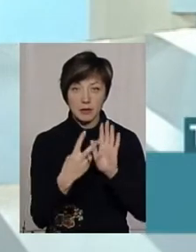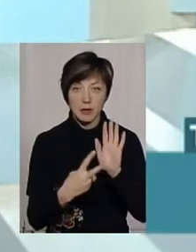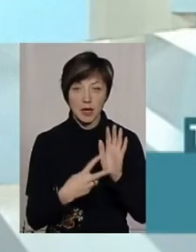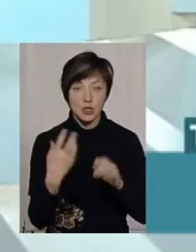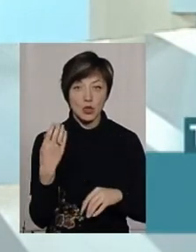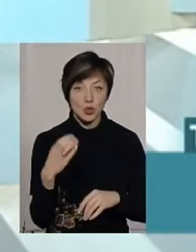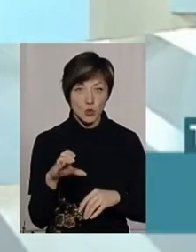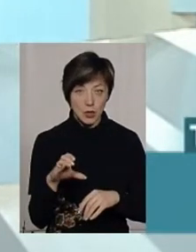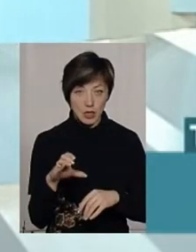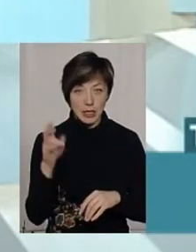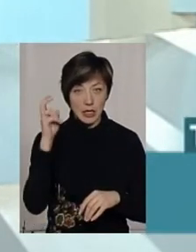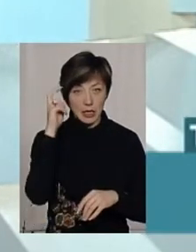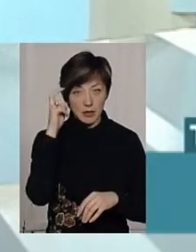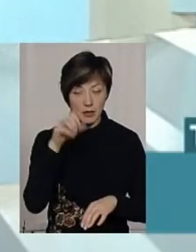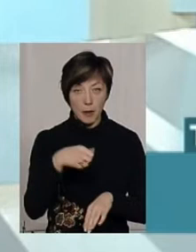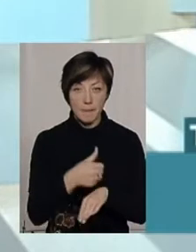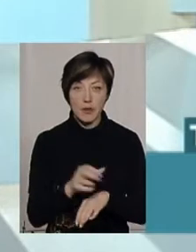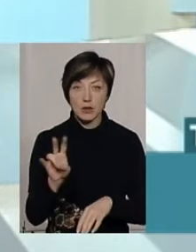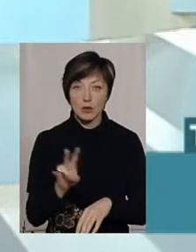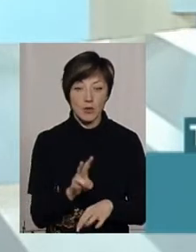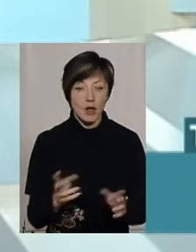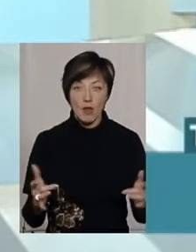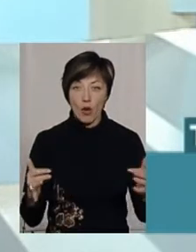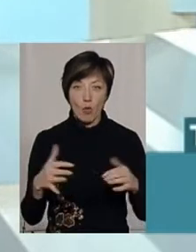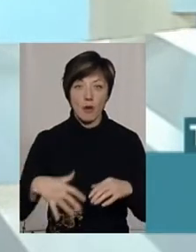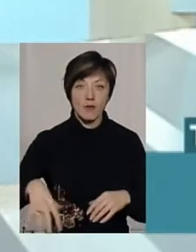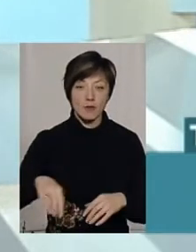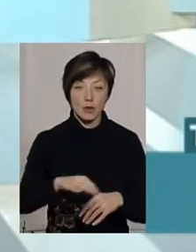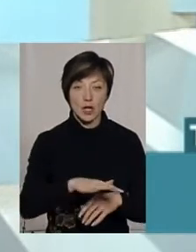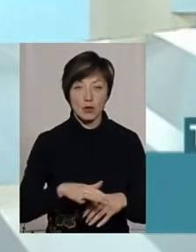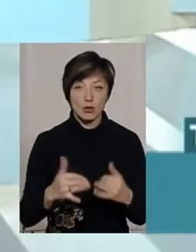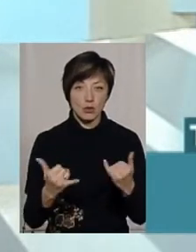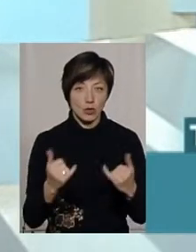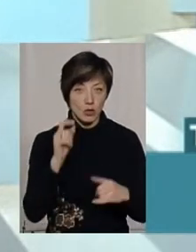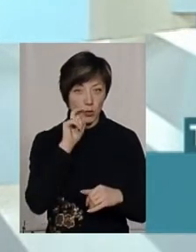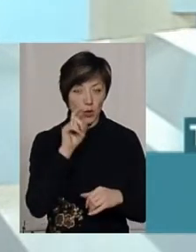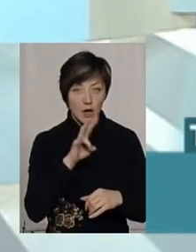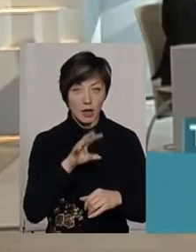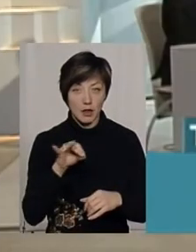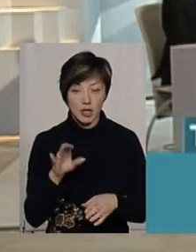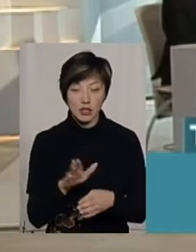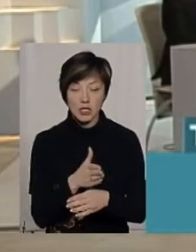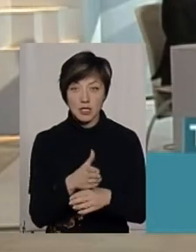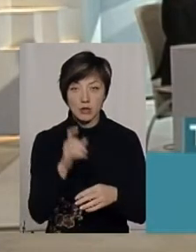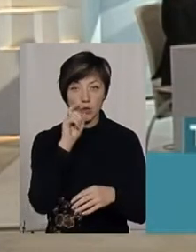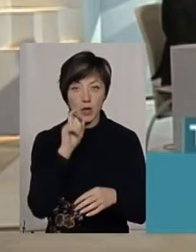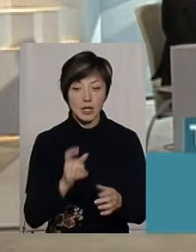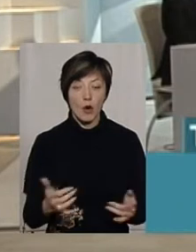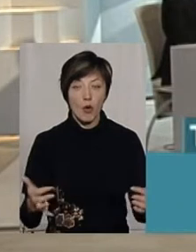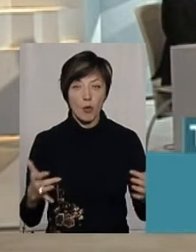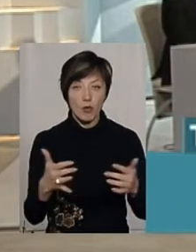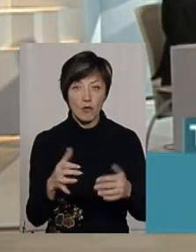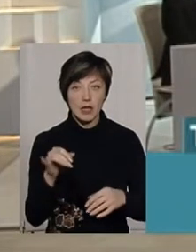століття, Київська митрополія тоді не охоплювала всю територію сучасної України. Вона частину України